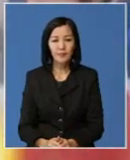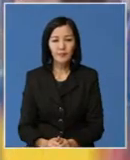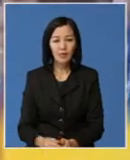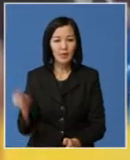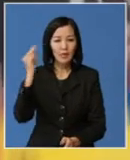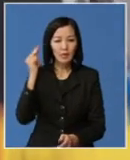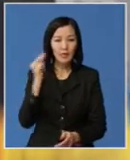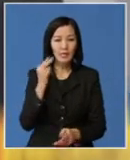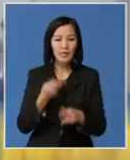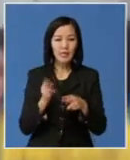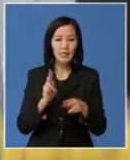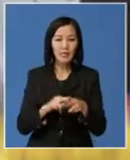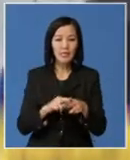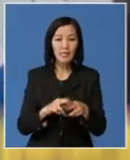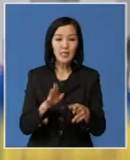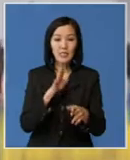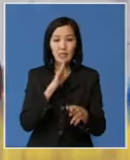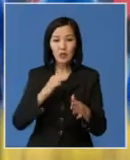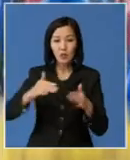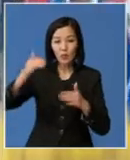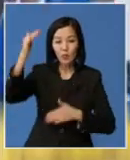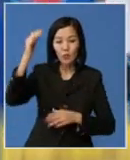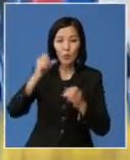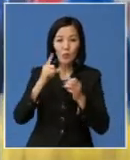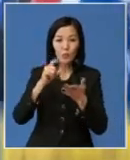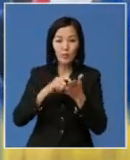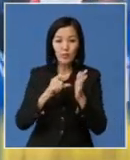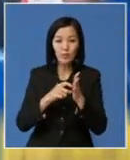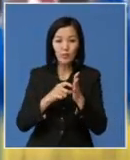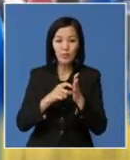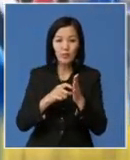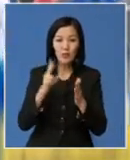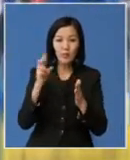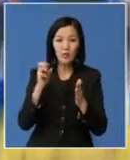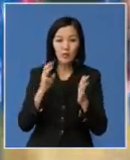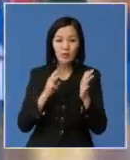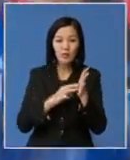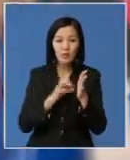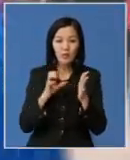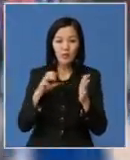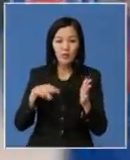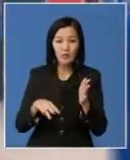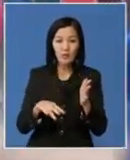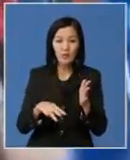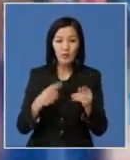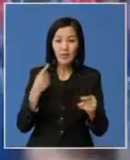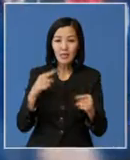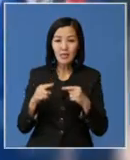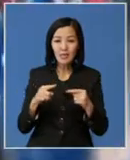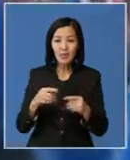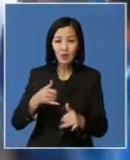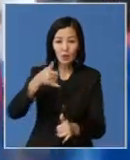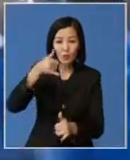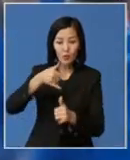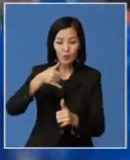Қытайда әлемдегі ең ұзын қыз өмір сүреді. 11 жастағы Чжан Сизюйудың бойы 208 сантиметр екен. Бәрінен ерекше жеткіншекке